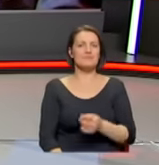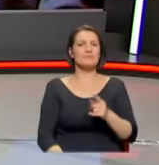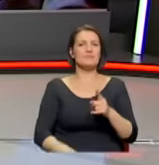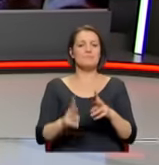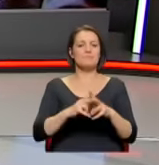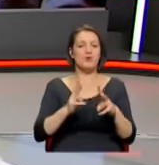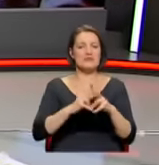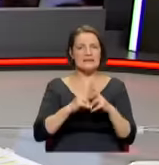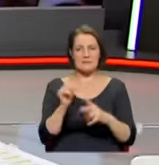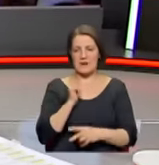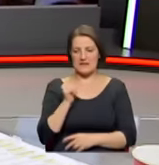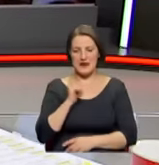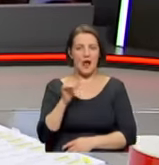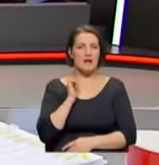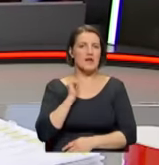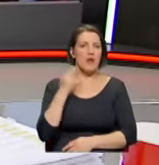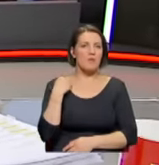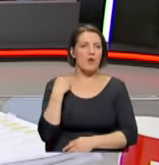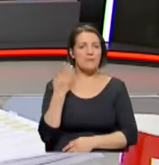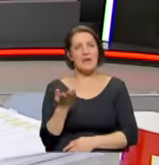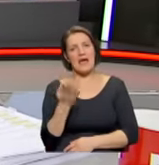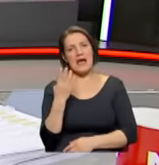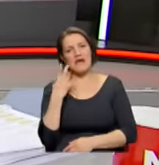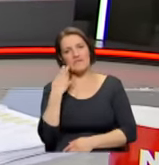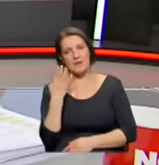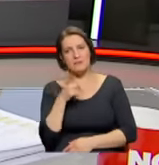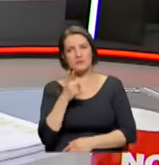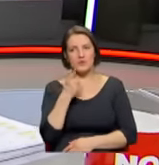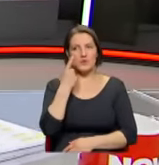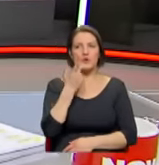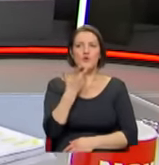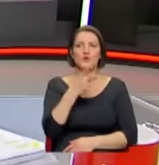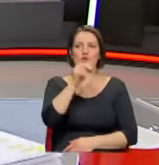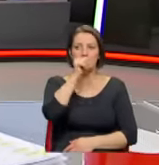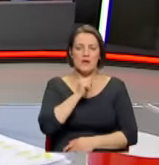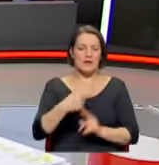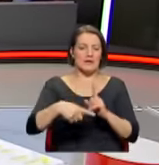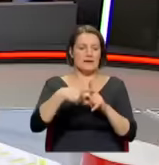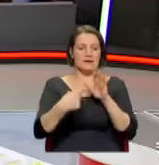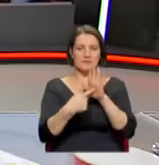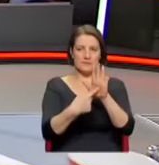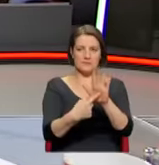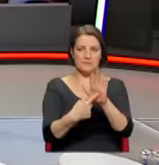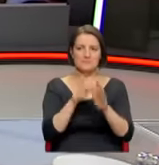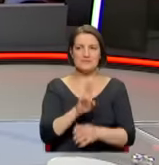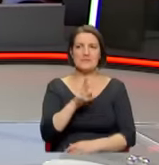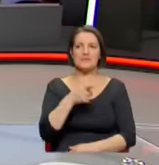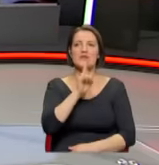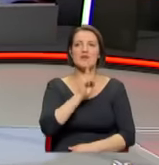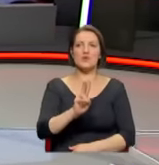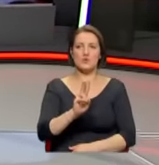polislerimizin, askerlerimizin askerlik borçlanması, efendim bu işte 3600 ek gösterge, işte